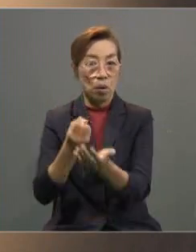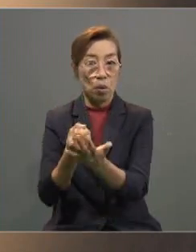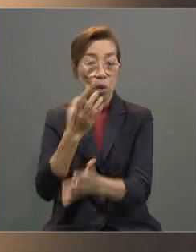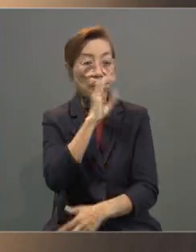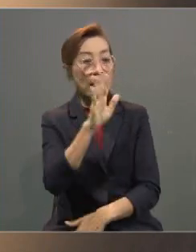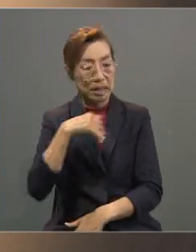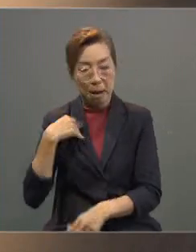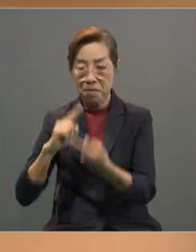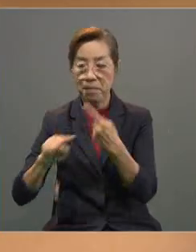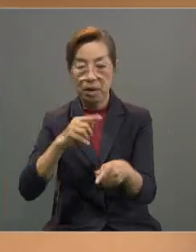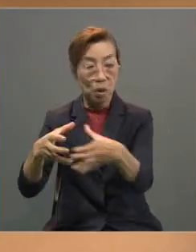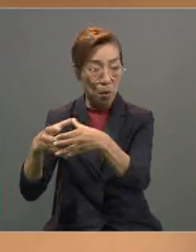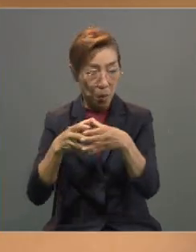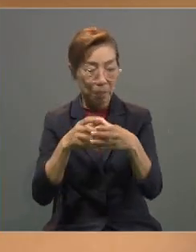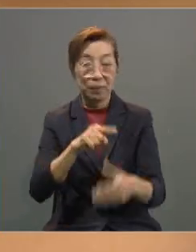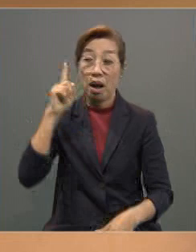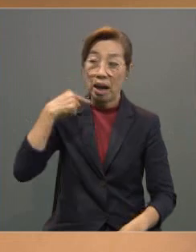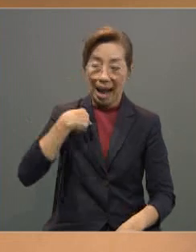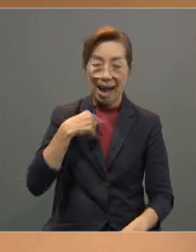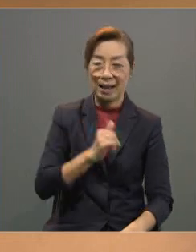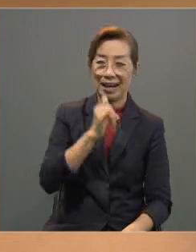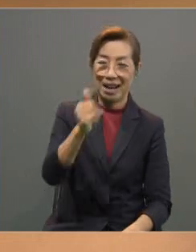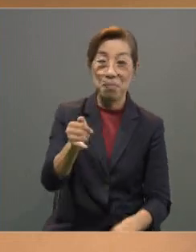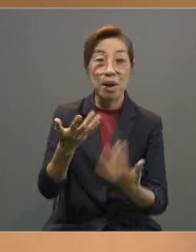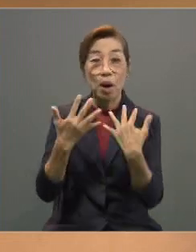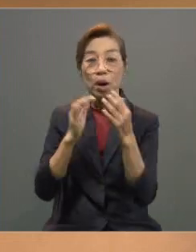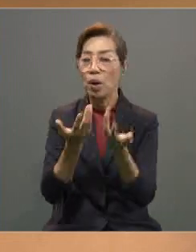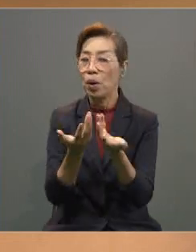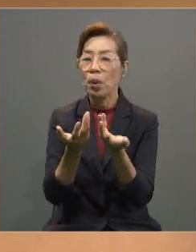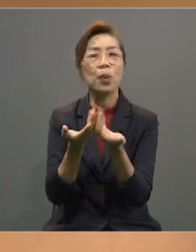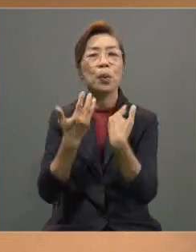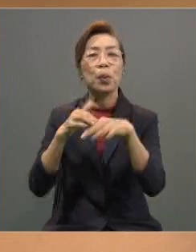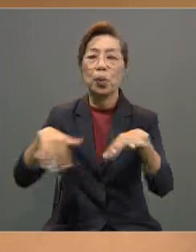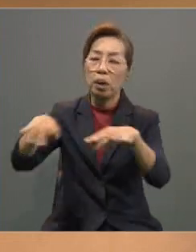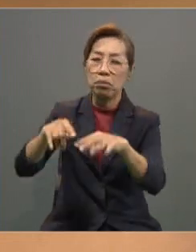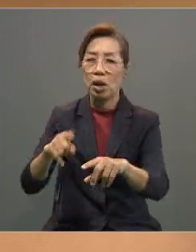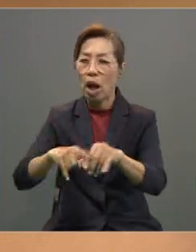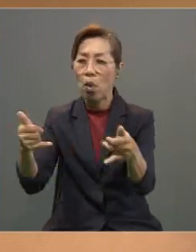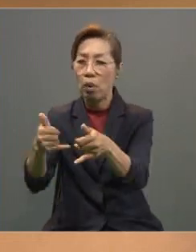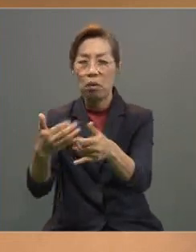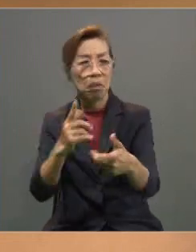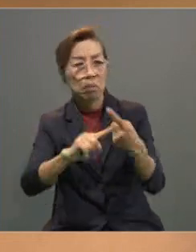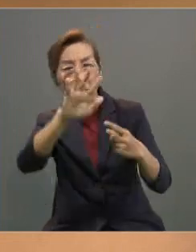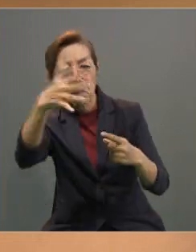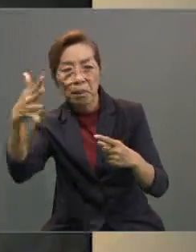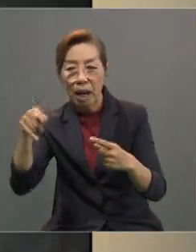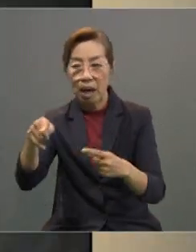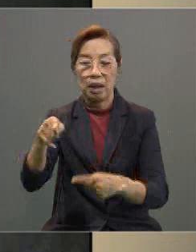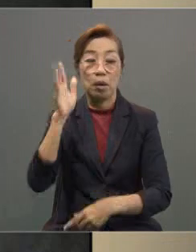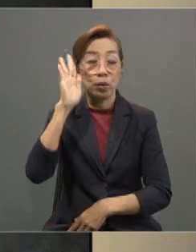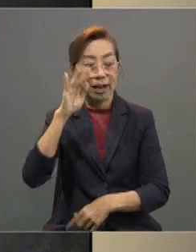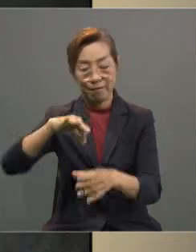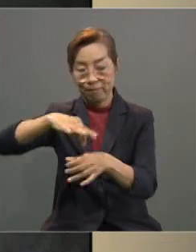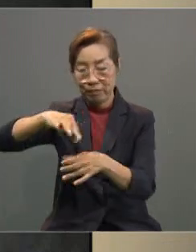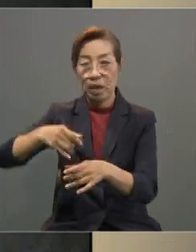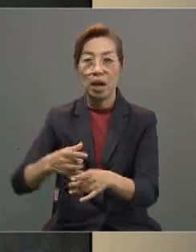าร์ตี้แต่ว่าเมื่อตนเองเนี่ยนั่งไปสักพักเนี่ยก็ไม่เห็นมีเพื่อนของเสียมานะจากนั้นค่ะเสียก็จัดการเลยค่ะชงเหล้าให้ต